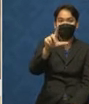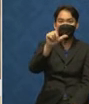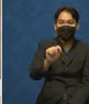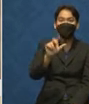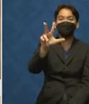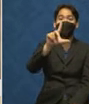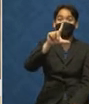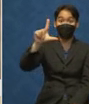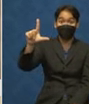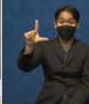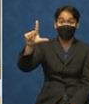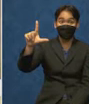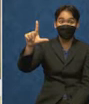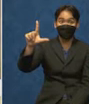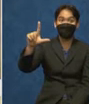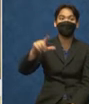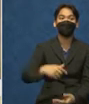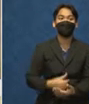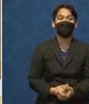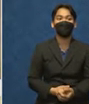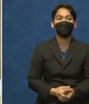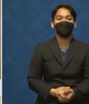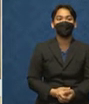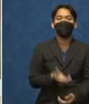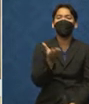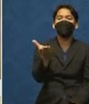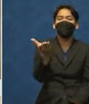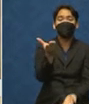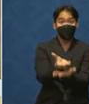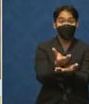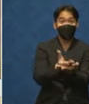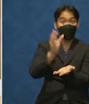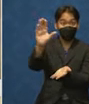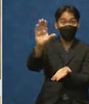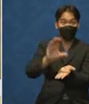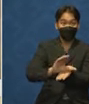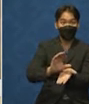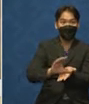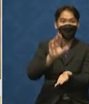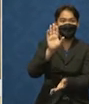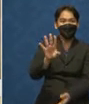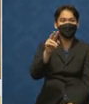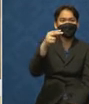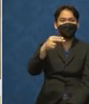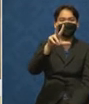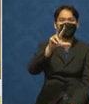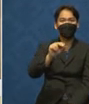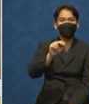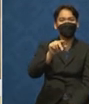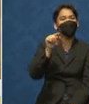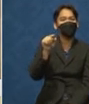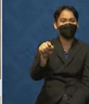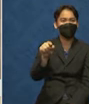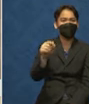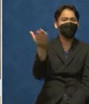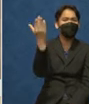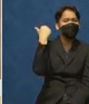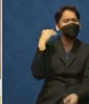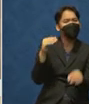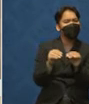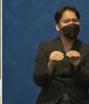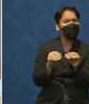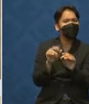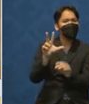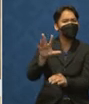43,23 ล้านบาทซึ่งคำขอเนี่ยกับเมื่อปีที่แล้วนะครับใกล้เคียงกันมากก็ประมาณ 40,000 ล้านค